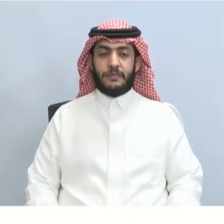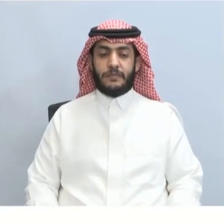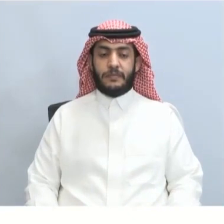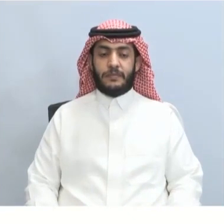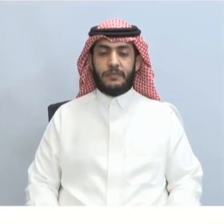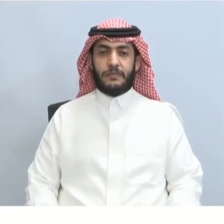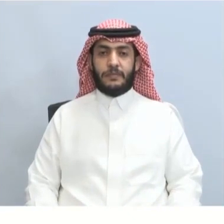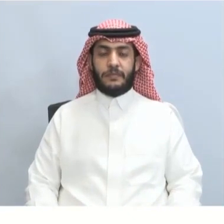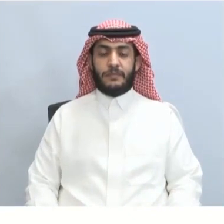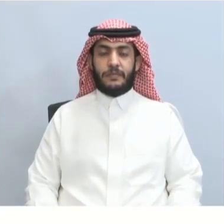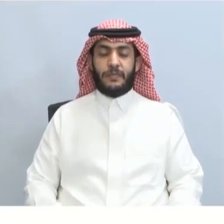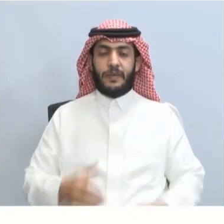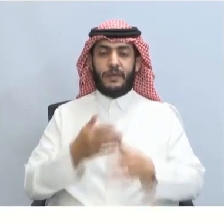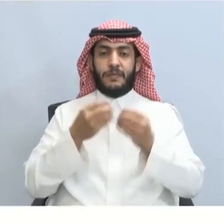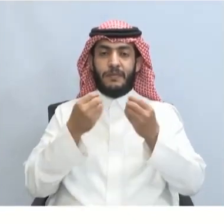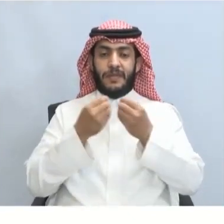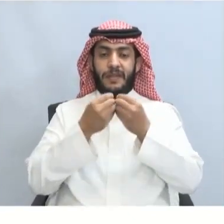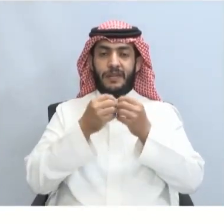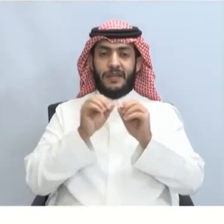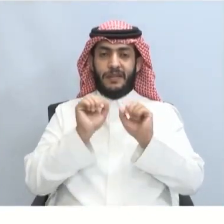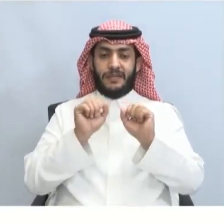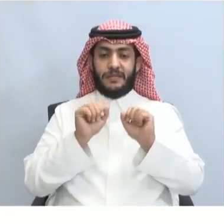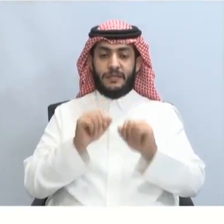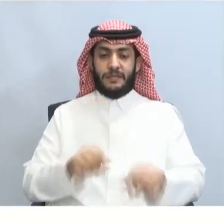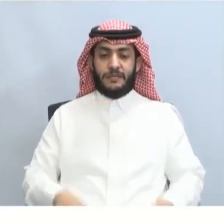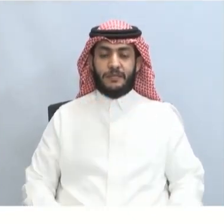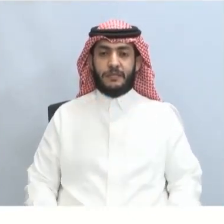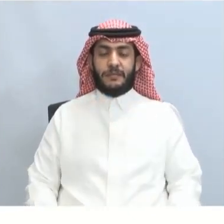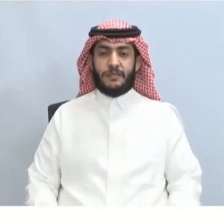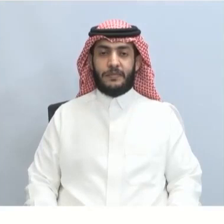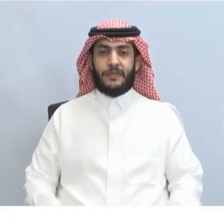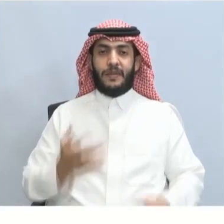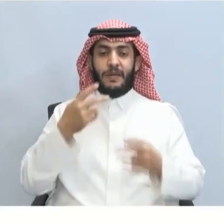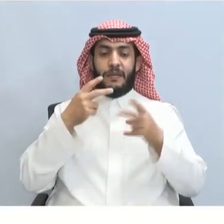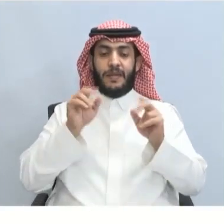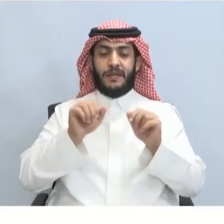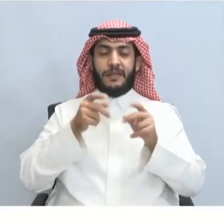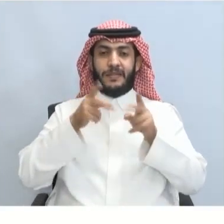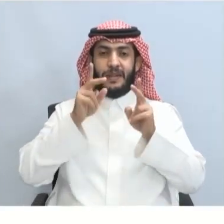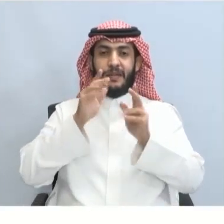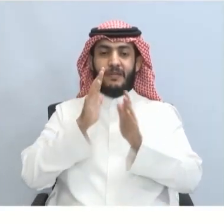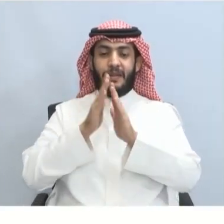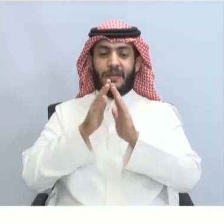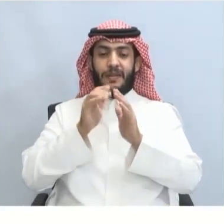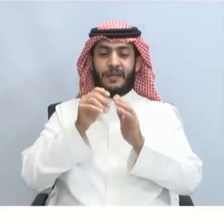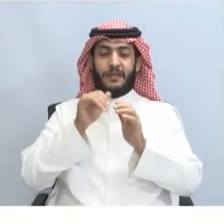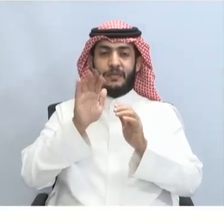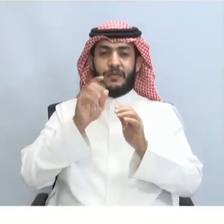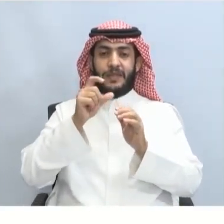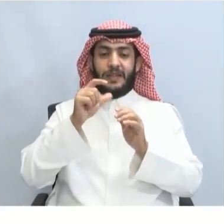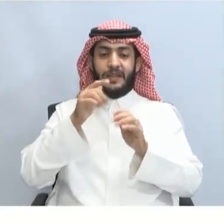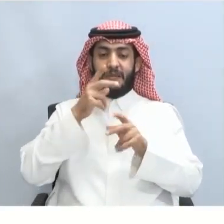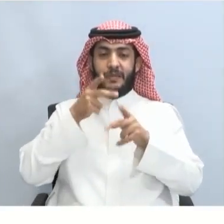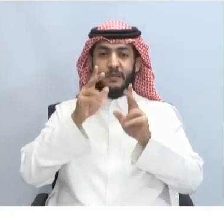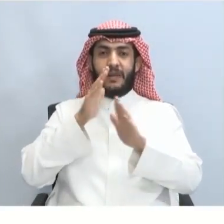والمجلدات الفرعيه التابعه له قبل البدء في انشاء مستند اش تي ام ال يجب عليك